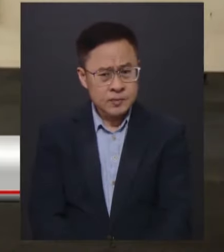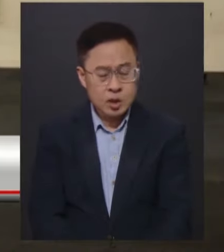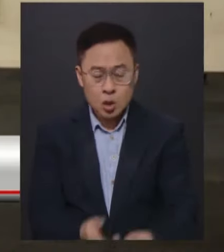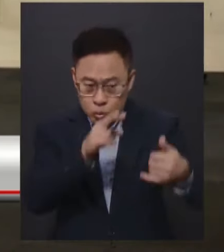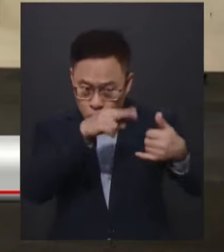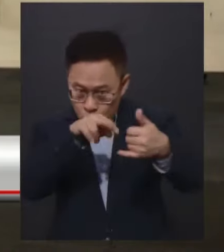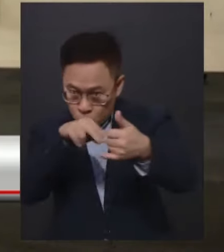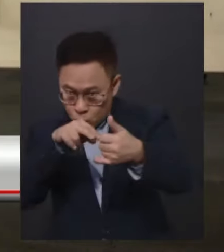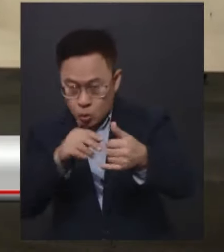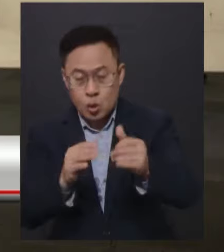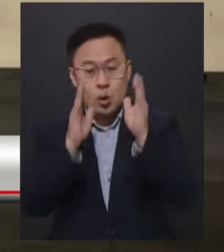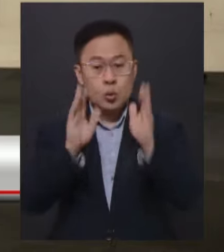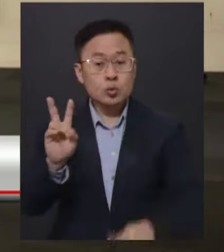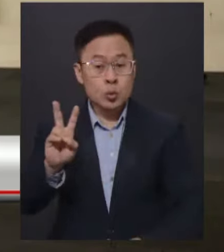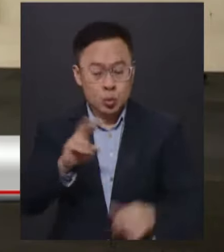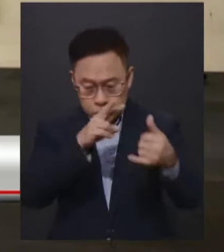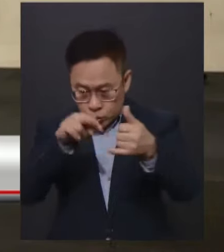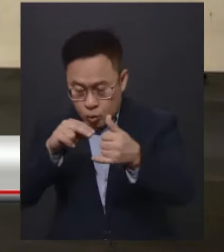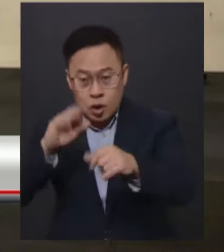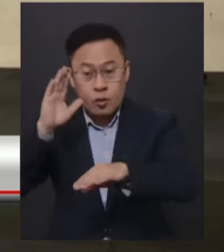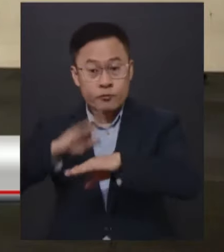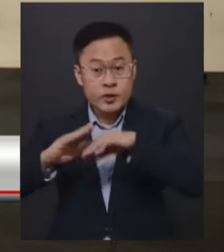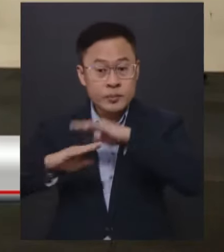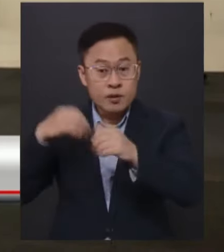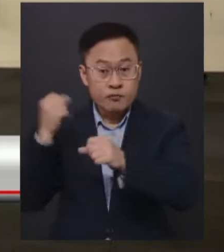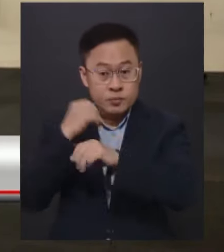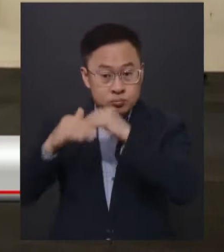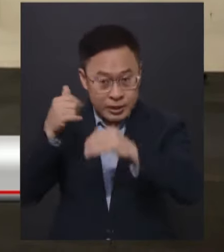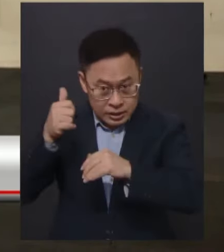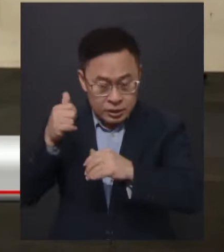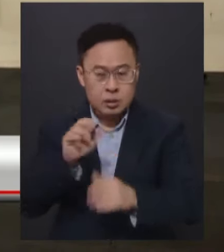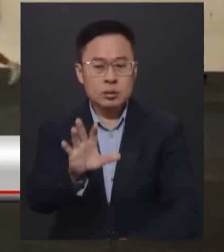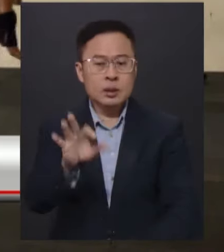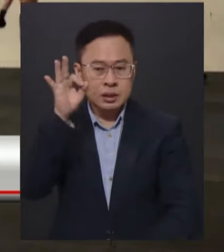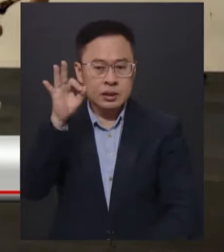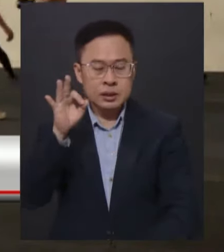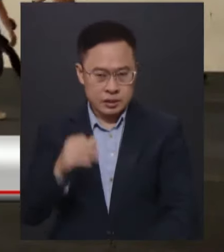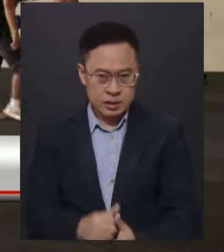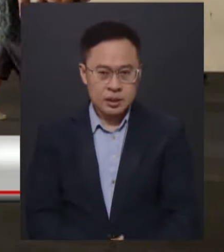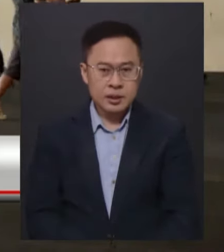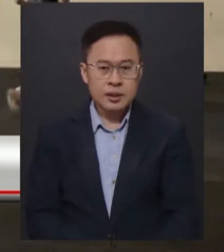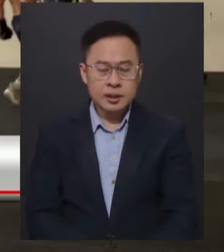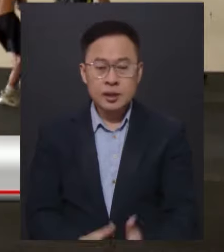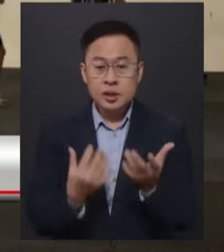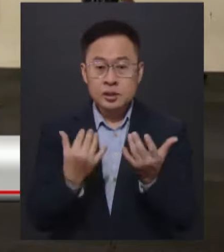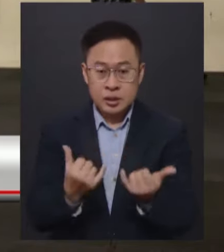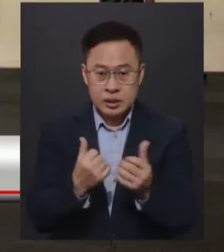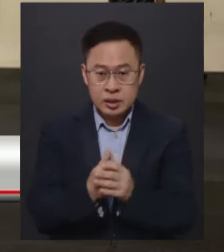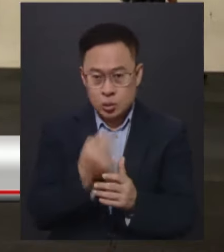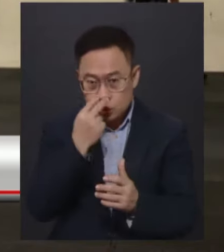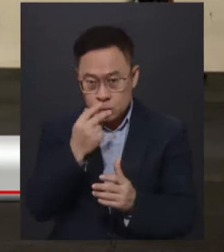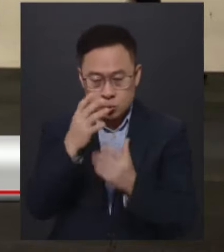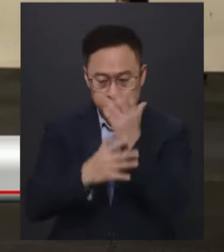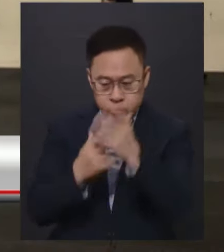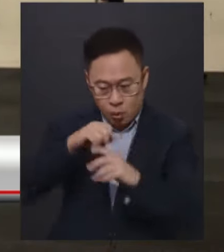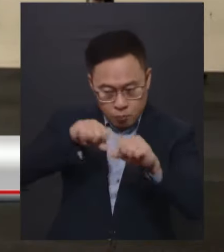มือพัฒนาขึ้นตอนเทรนนิ่งแคมป์อยู่ครับเราจะดูอีกครั้งหนึ่งว่าใครลงนวมกับต่